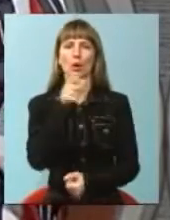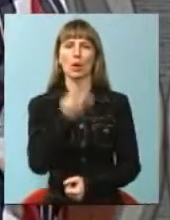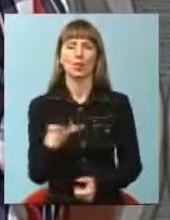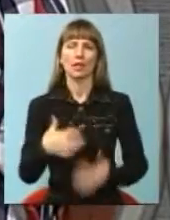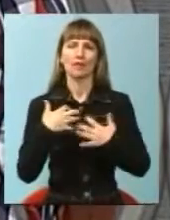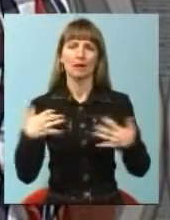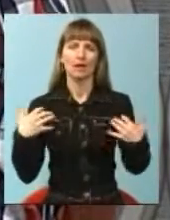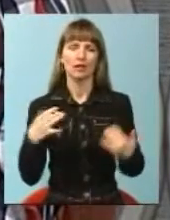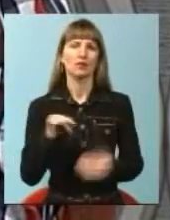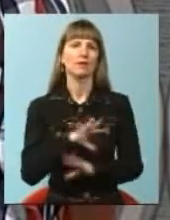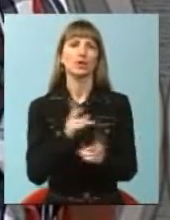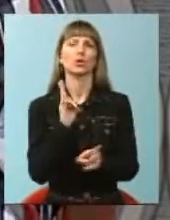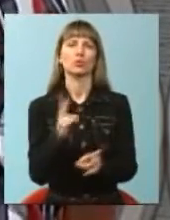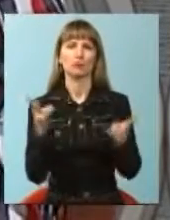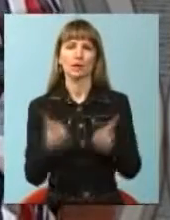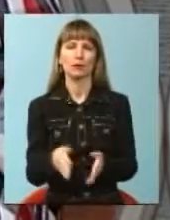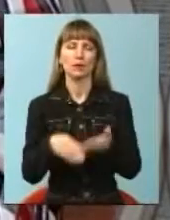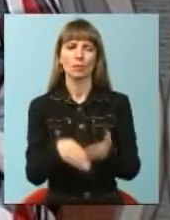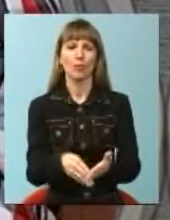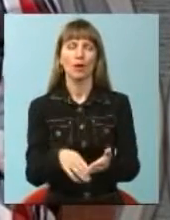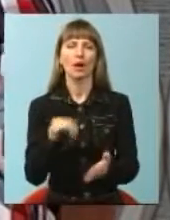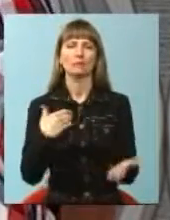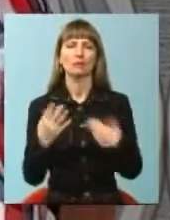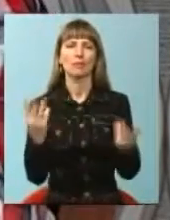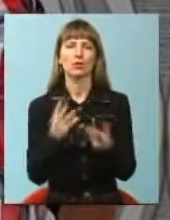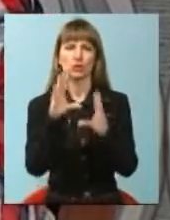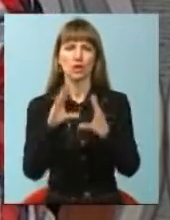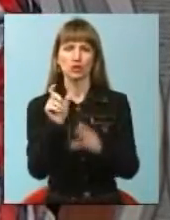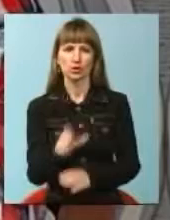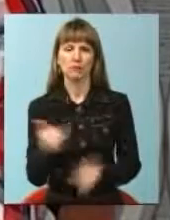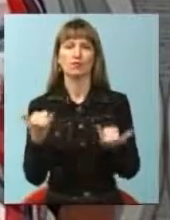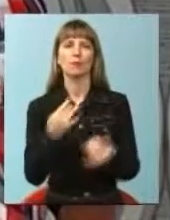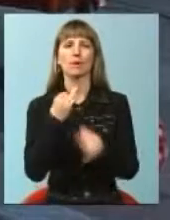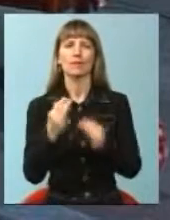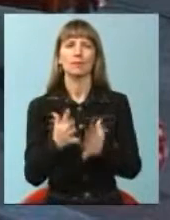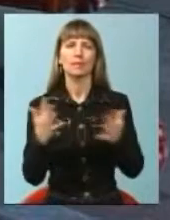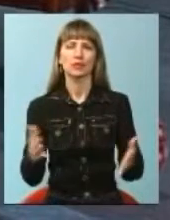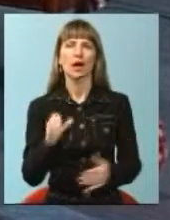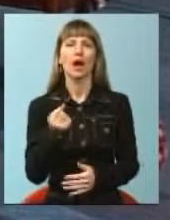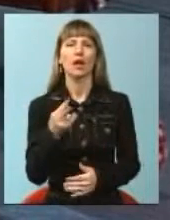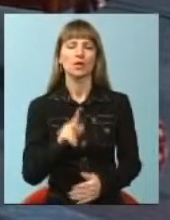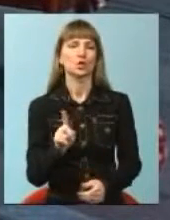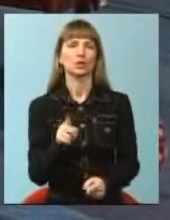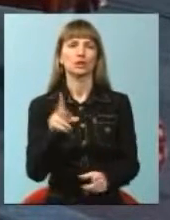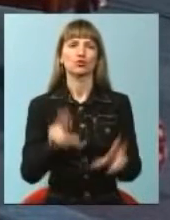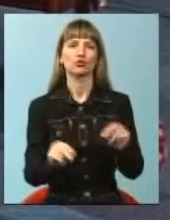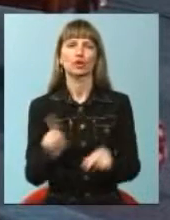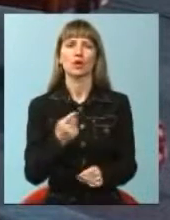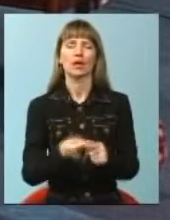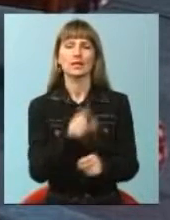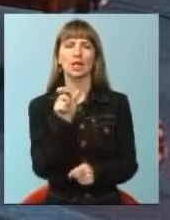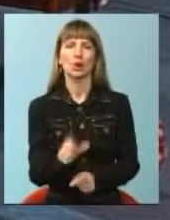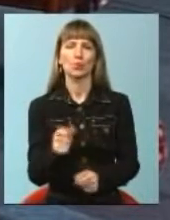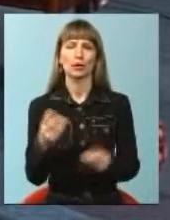тварин, а й та й взагалі, хто потребує допомоги. А стосовно пожежників, ми зараз і поговоримо трішки більше. Взагалі, Ань, що ти вважаєш, що це за люди